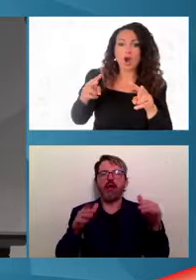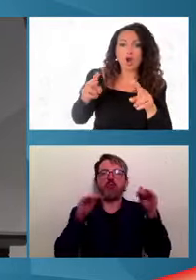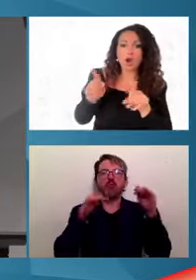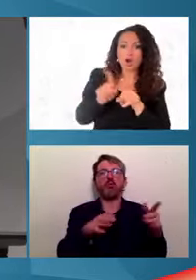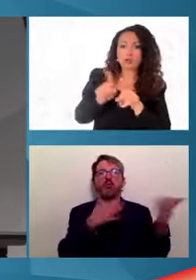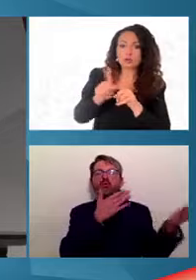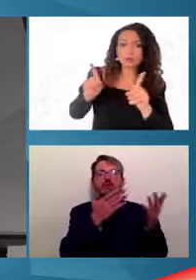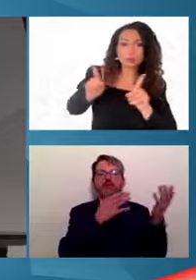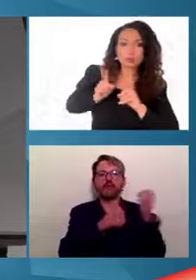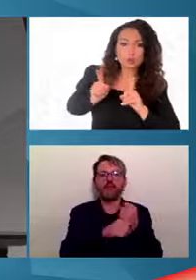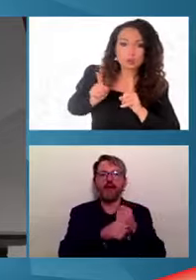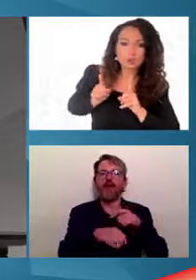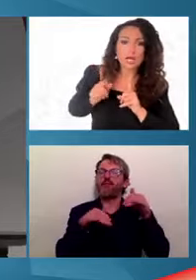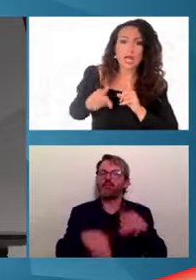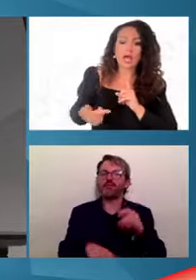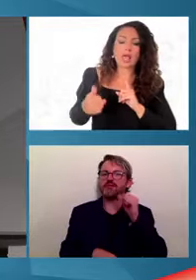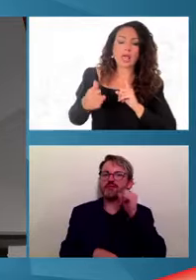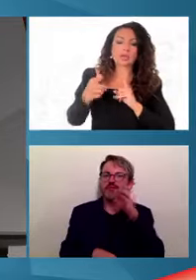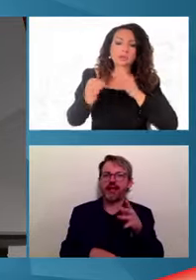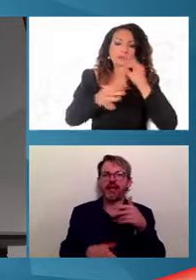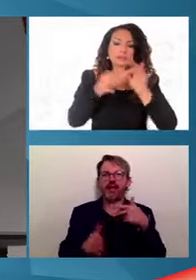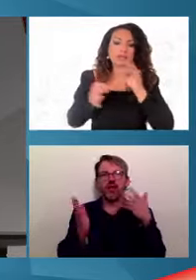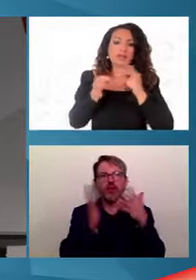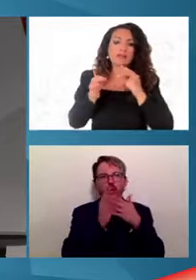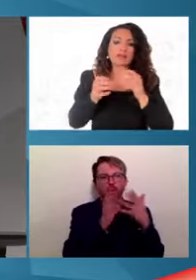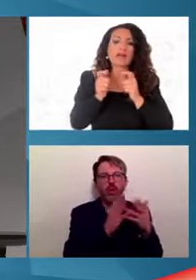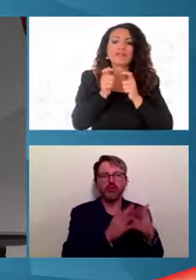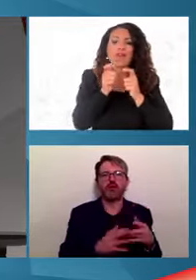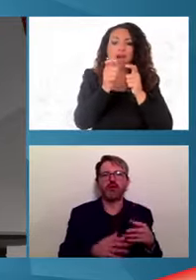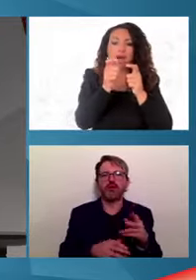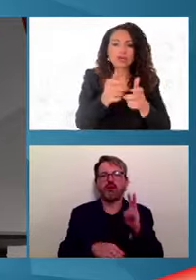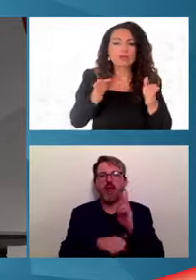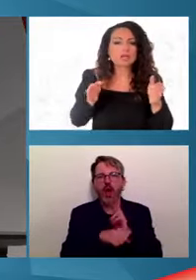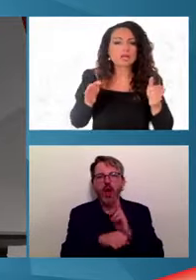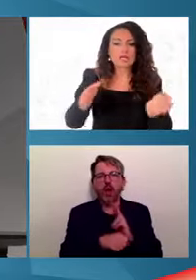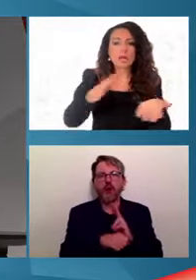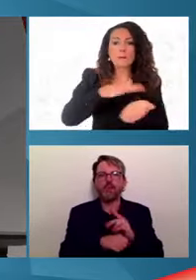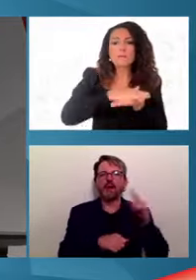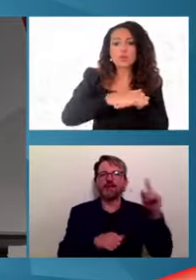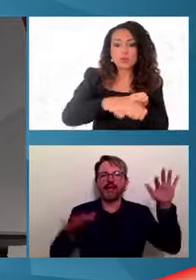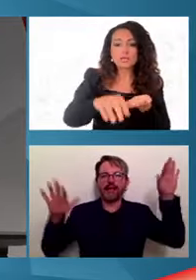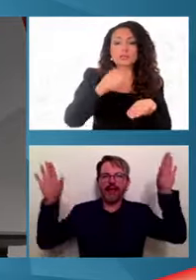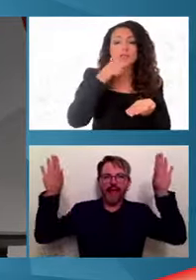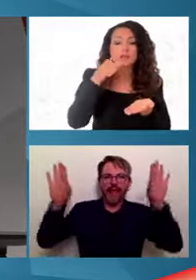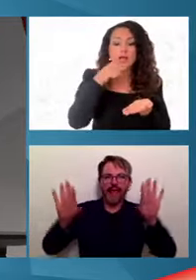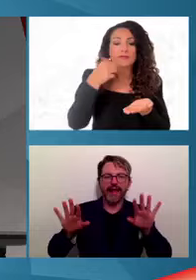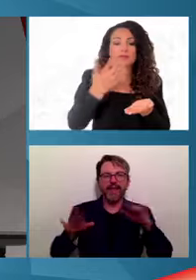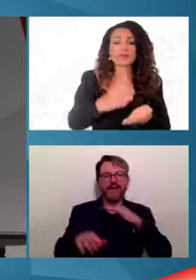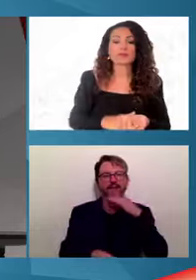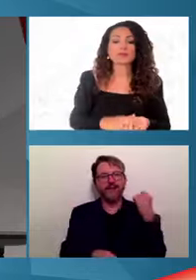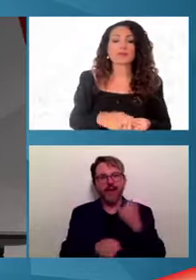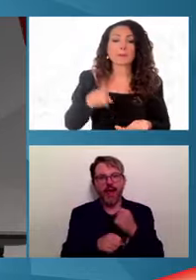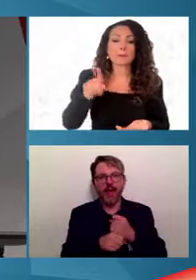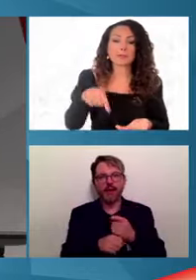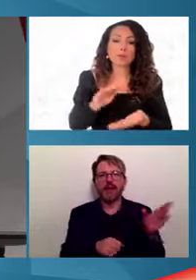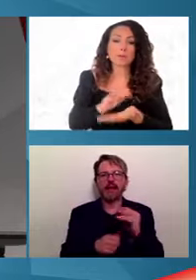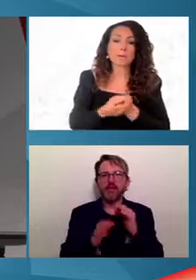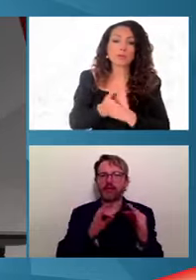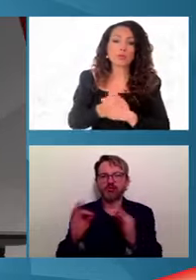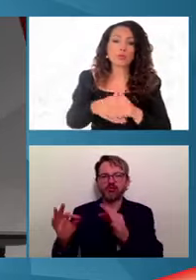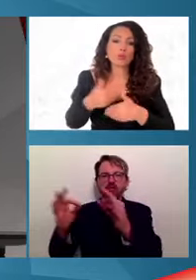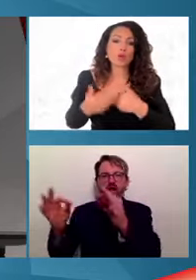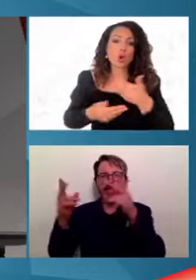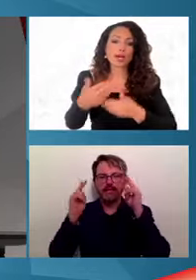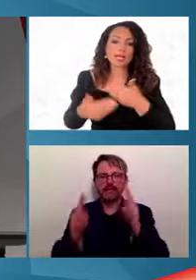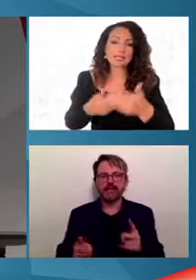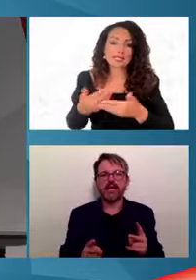possa viaggiare, costruire nei migliori dei modi. E la burocrazia con il catasto e il libro fondiario, stiamo cercando